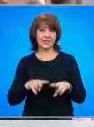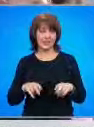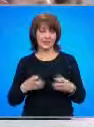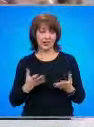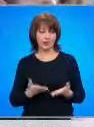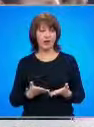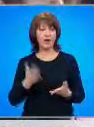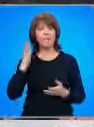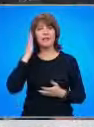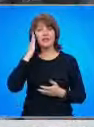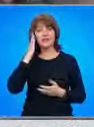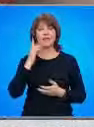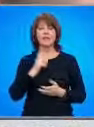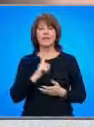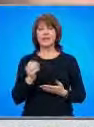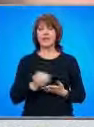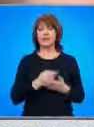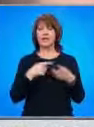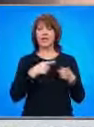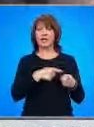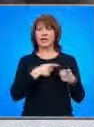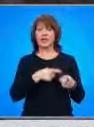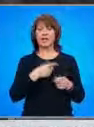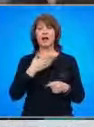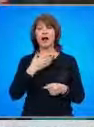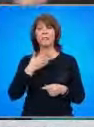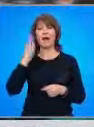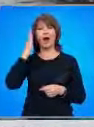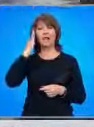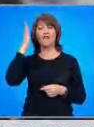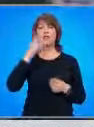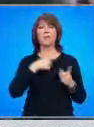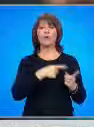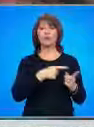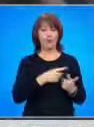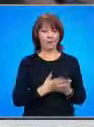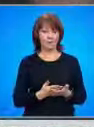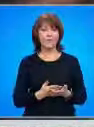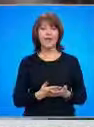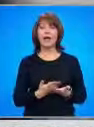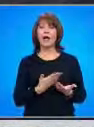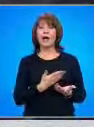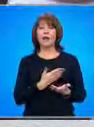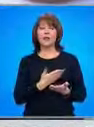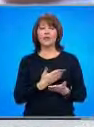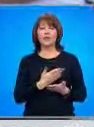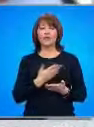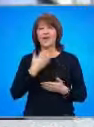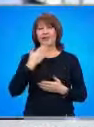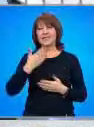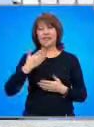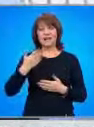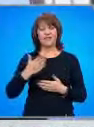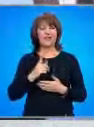развръзка. Министърът обаче не спести критики към главния прокурор. Мисля, че проявата на главния прокурор беше крайно неуместна.